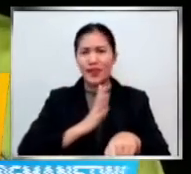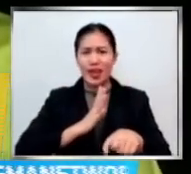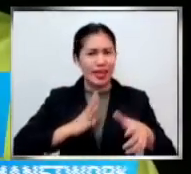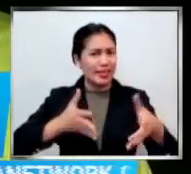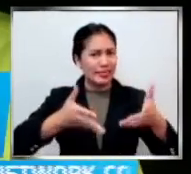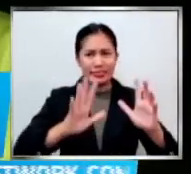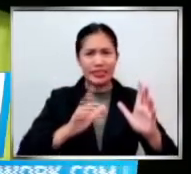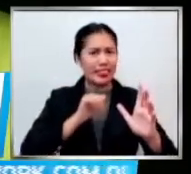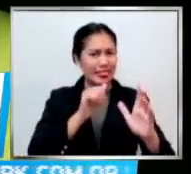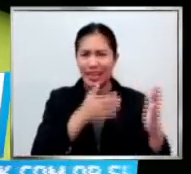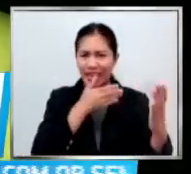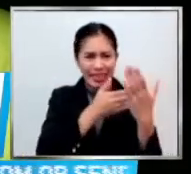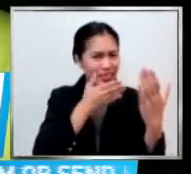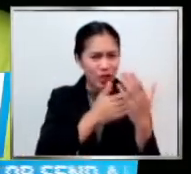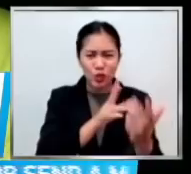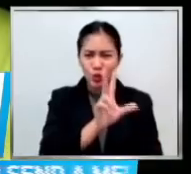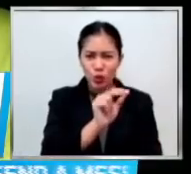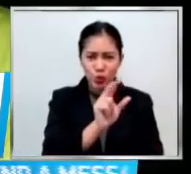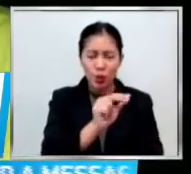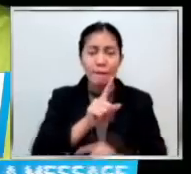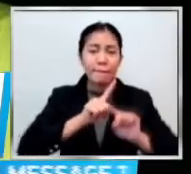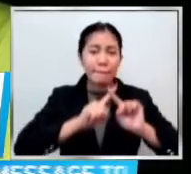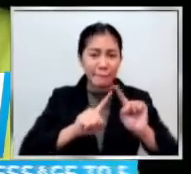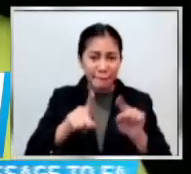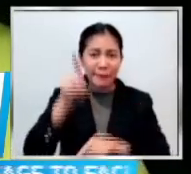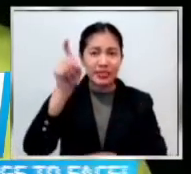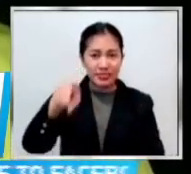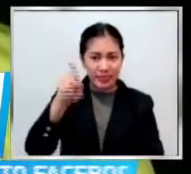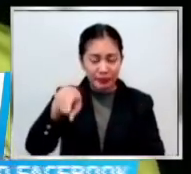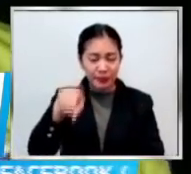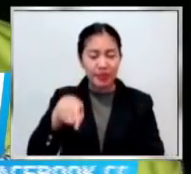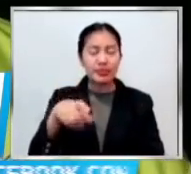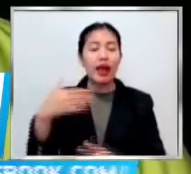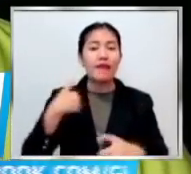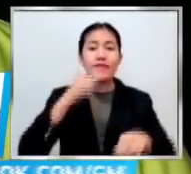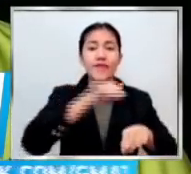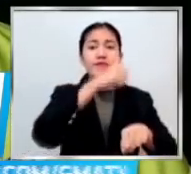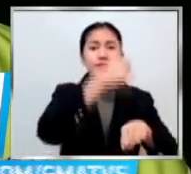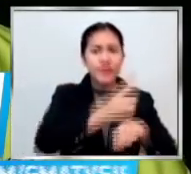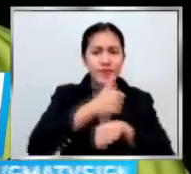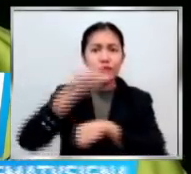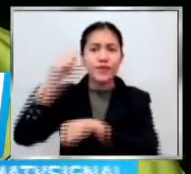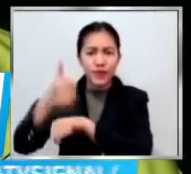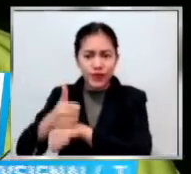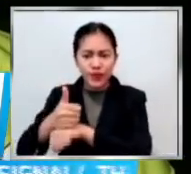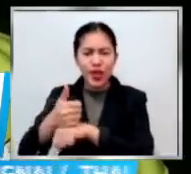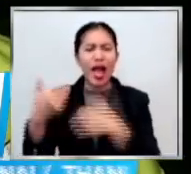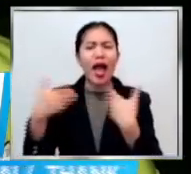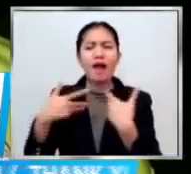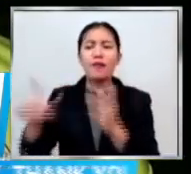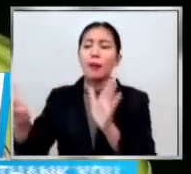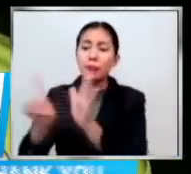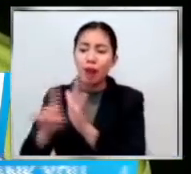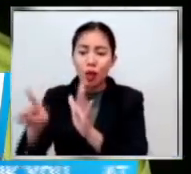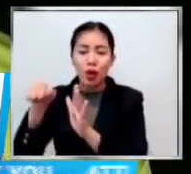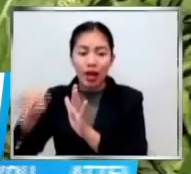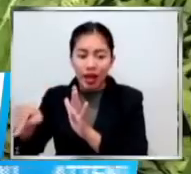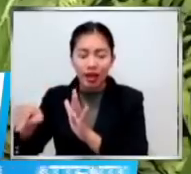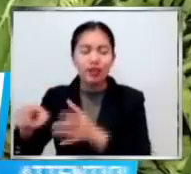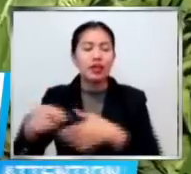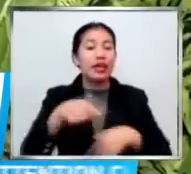Ang sinasabi lang, ang city ay nag-a-identify ng mga area. May mga area naman na po pwedeng latagan, wag lang yung